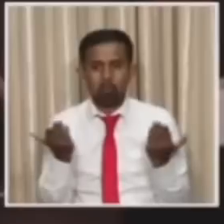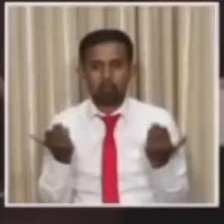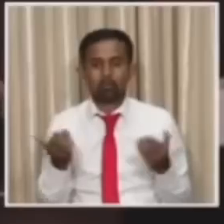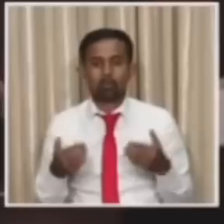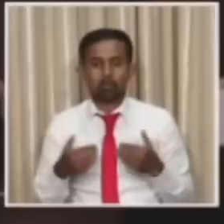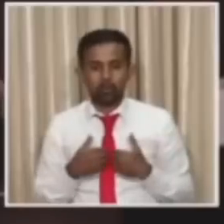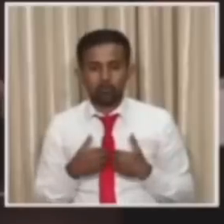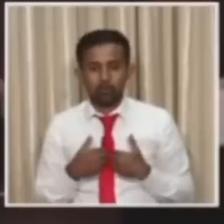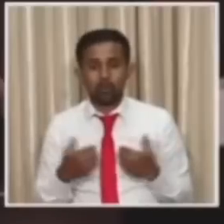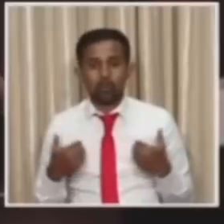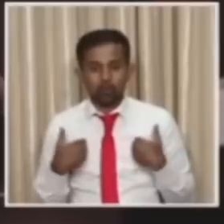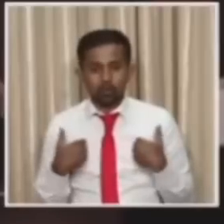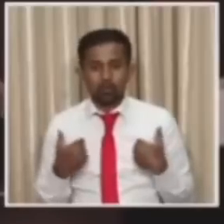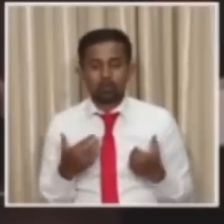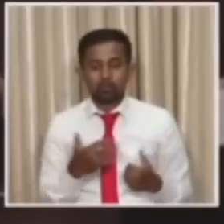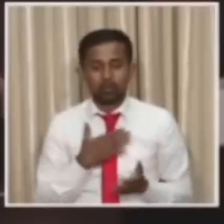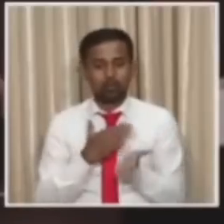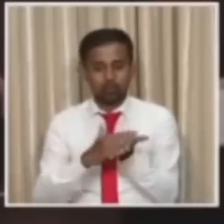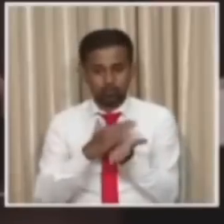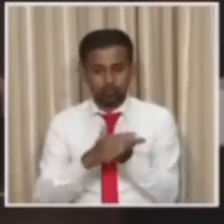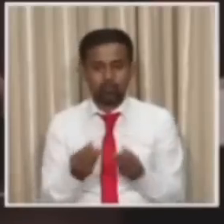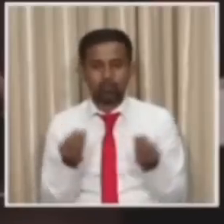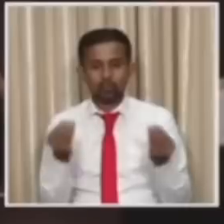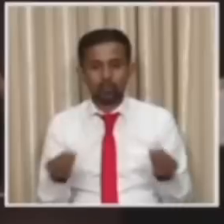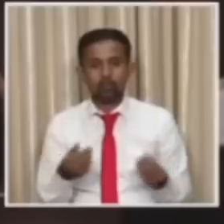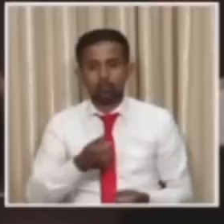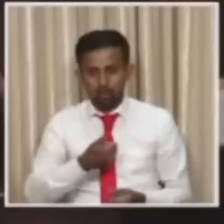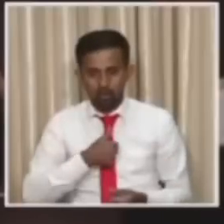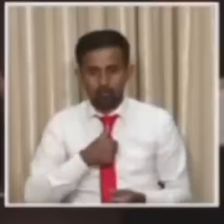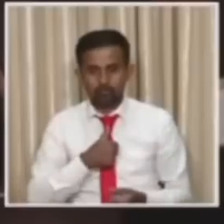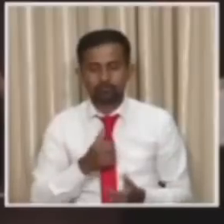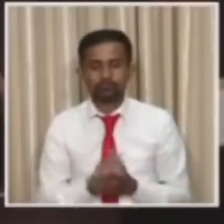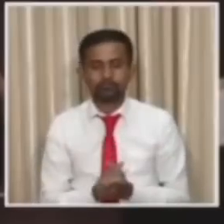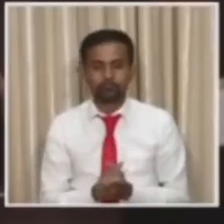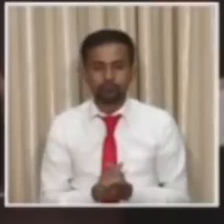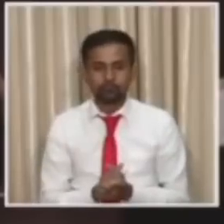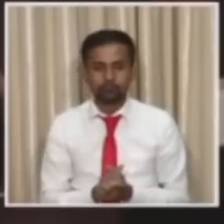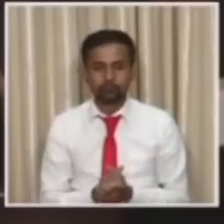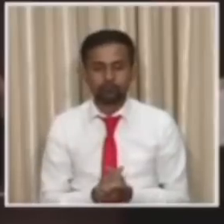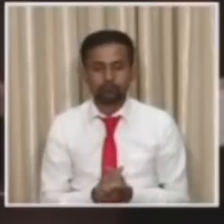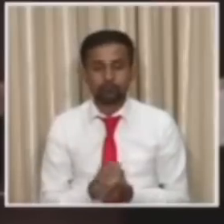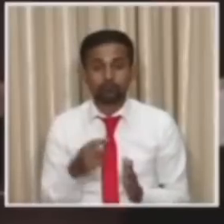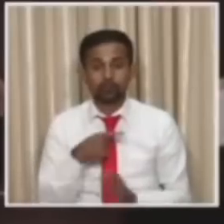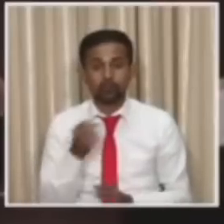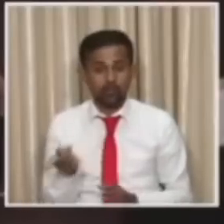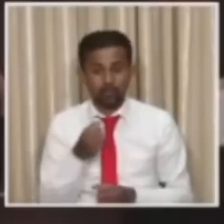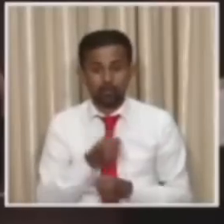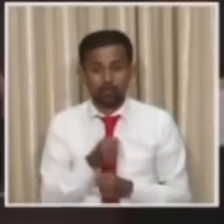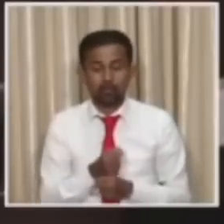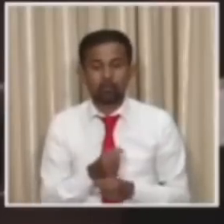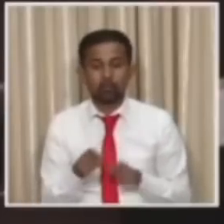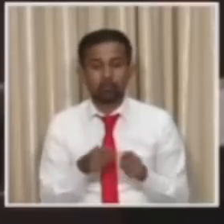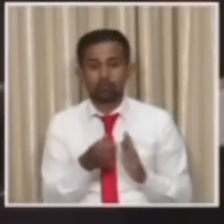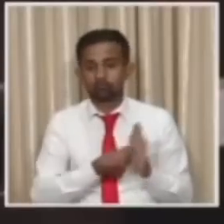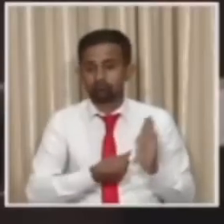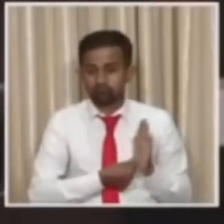கூட அடக்குறதுக்கான சட்டங்கள் கொண்டு வருவதாக அரசாங்கம் அழிவு பாதையிலே போவதை இந்த நாட்டுக்கு அறிவிக்கிறார் என்ற செய்தியை சொல்லி எனக்கு